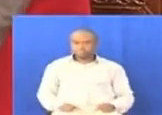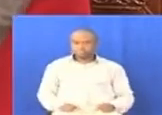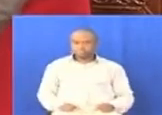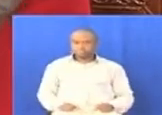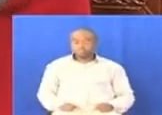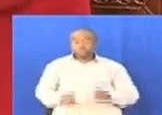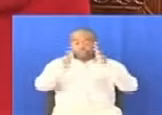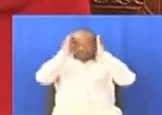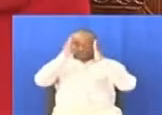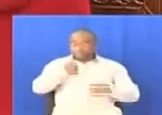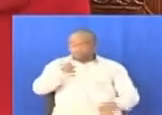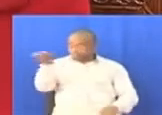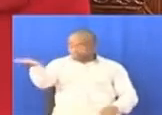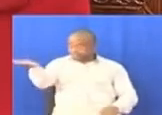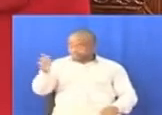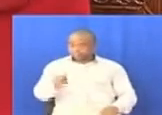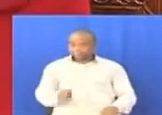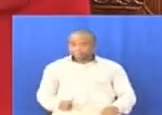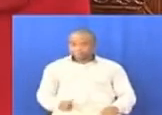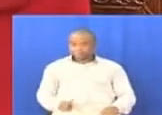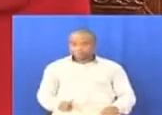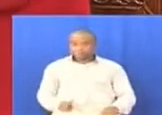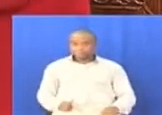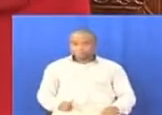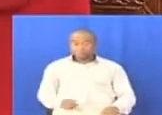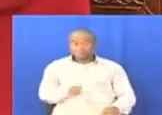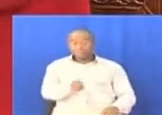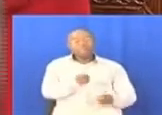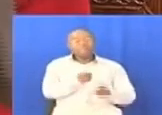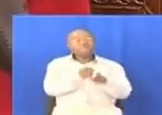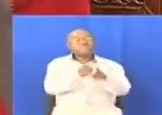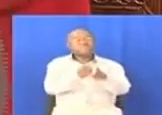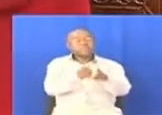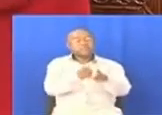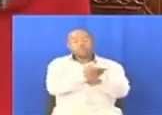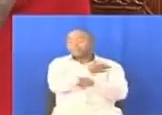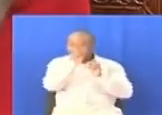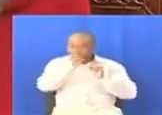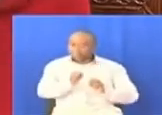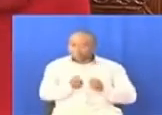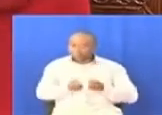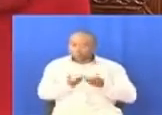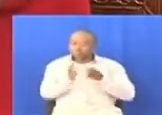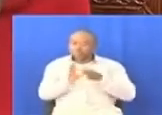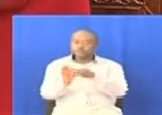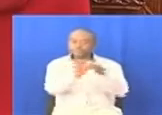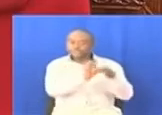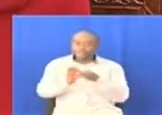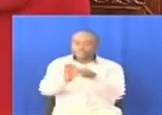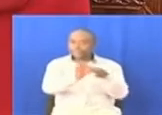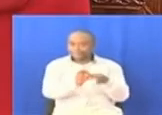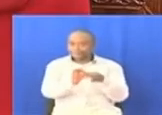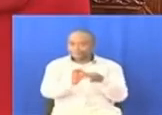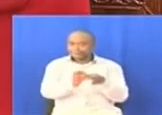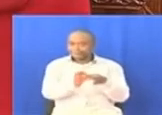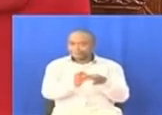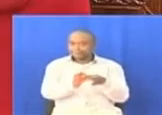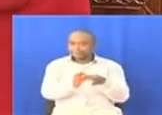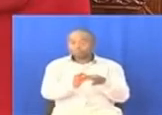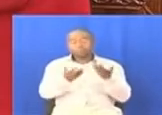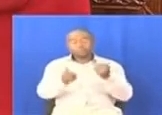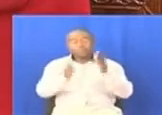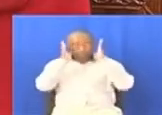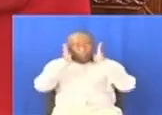Mheshimiwa Spika, vita yoyote inahitaji ushirikiano. Na kwa wale wabunge